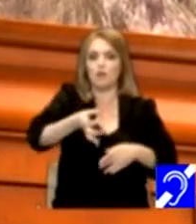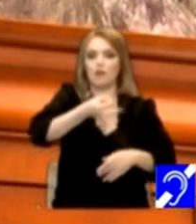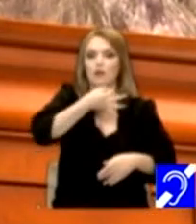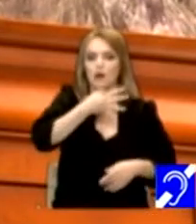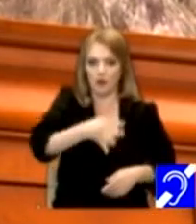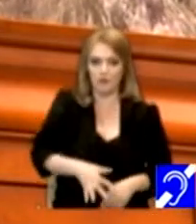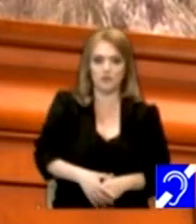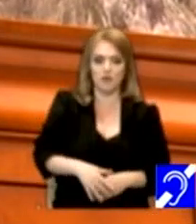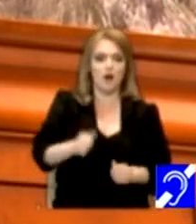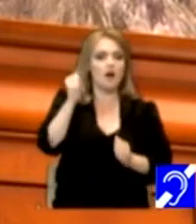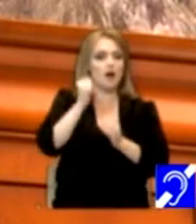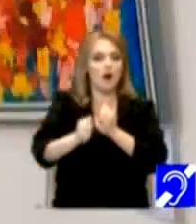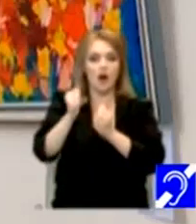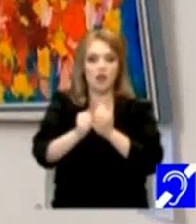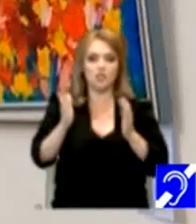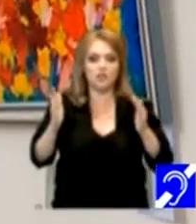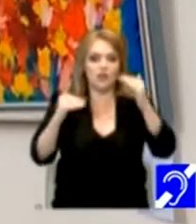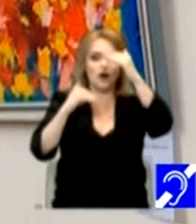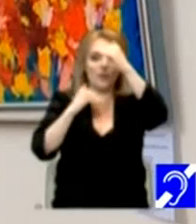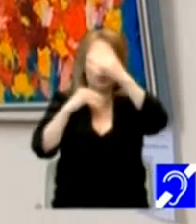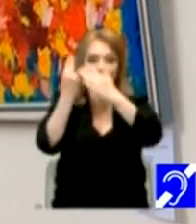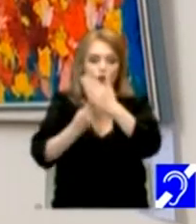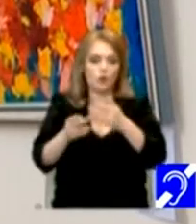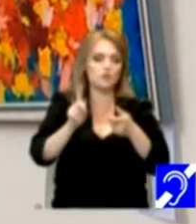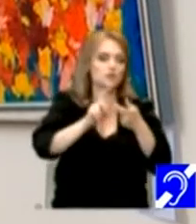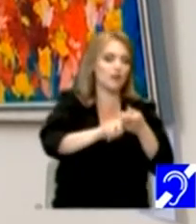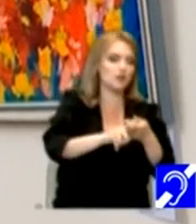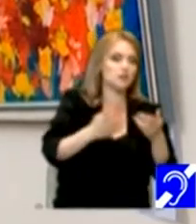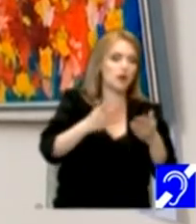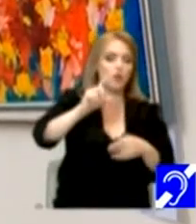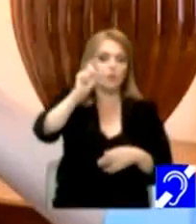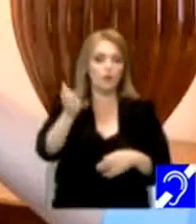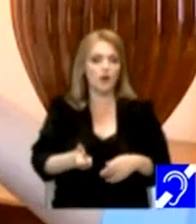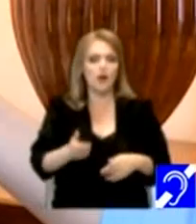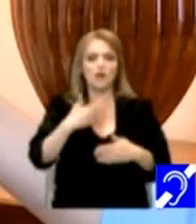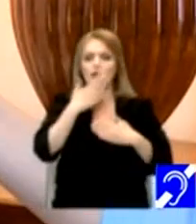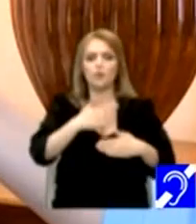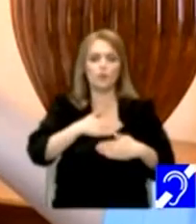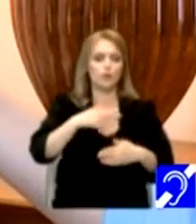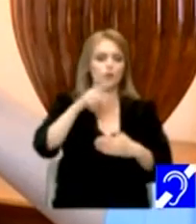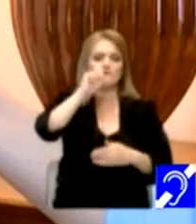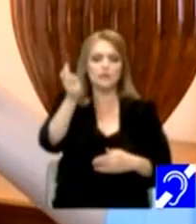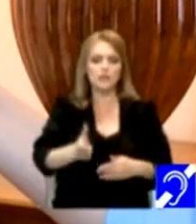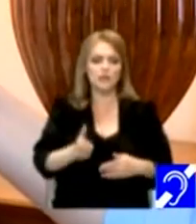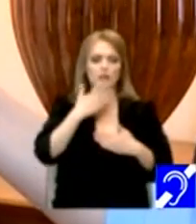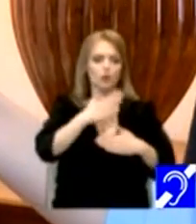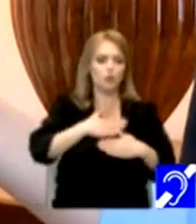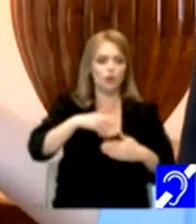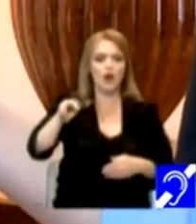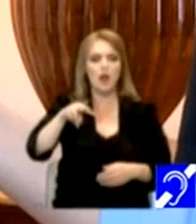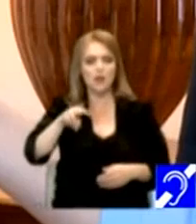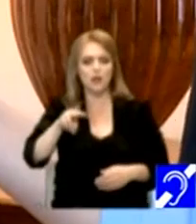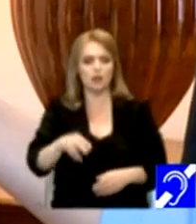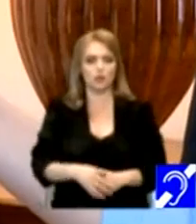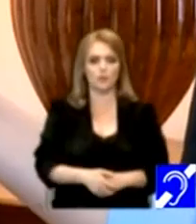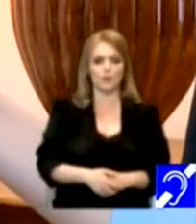tablou este explicat printr-un vers sau citat. Iubind foarte mult literatura, poezia și scrisul,